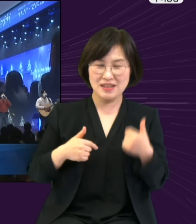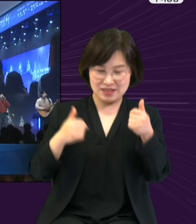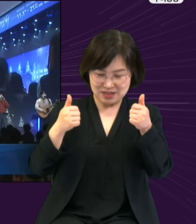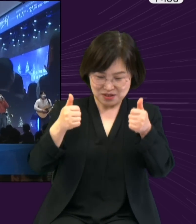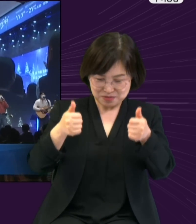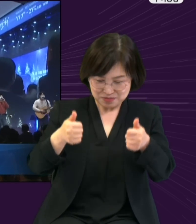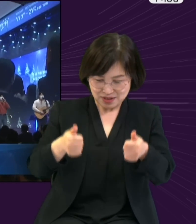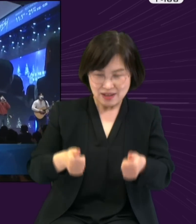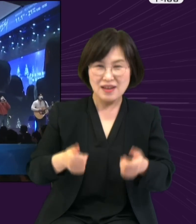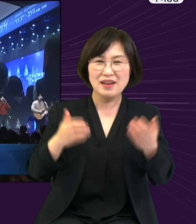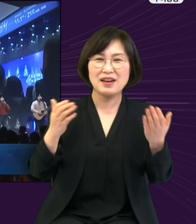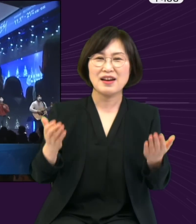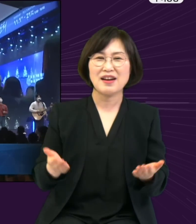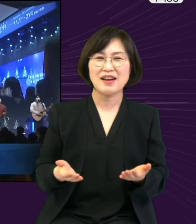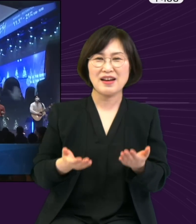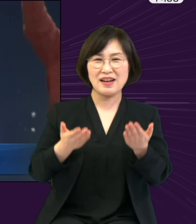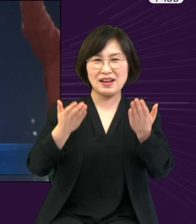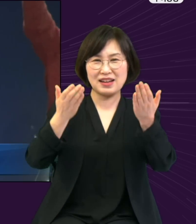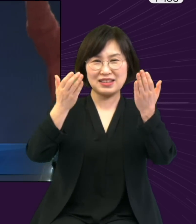경배하리